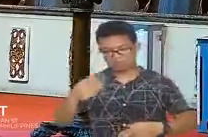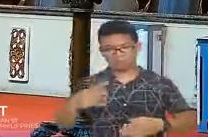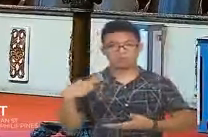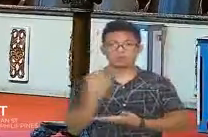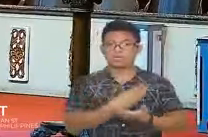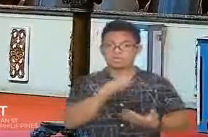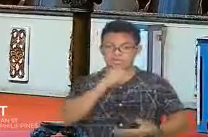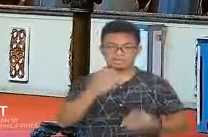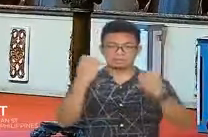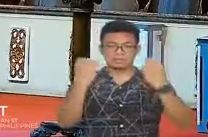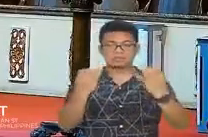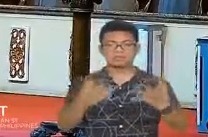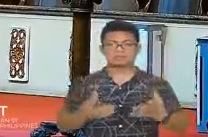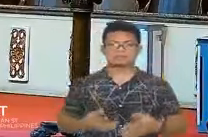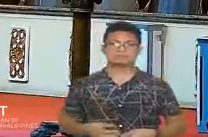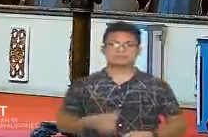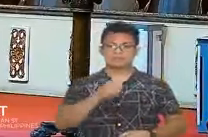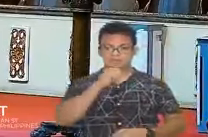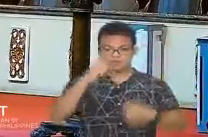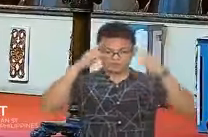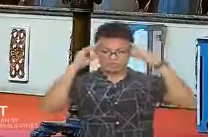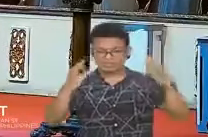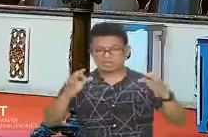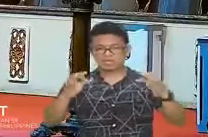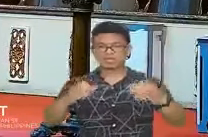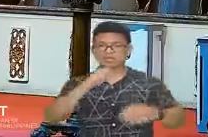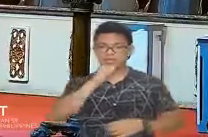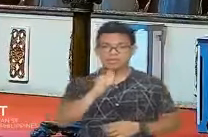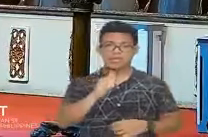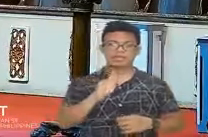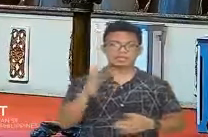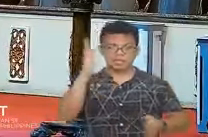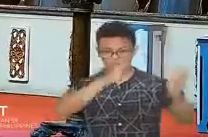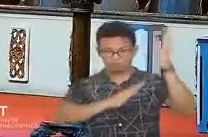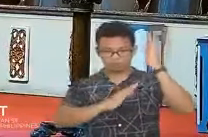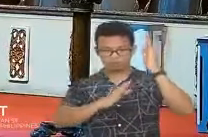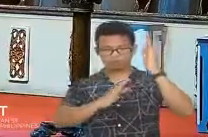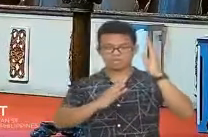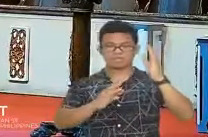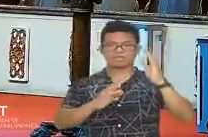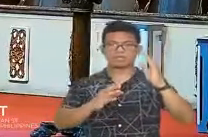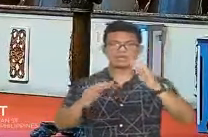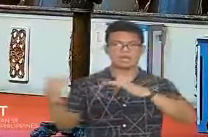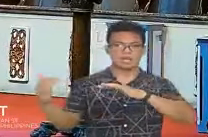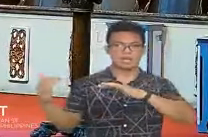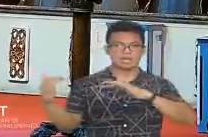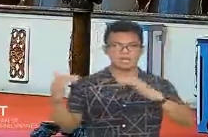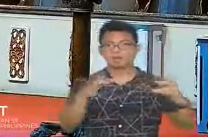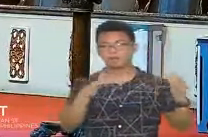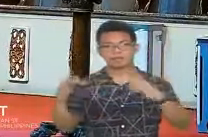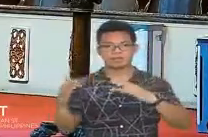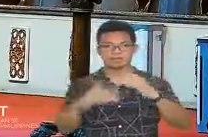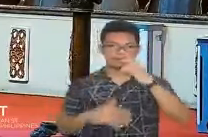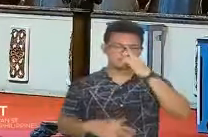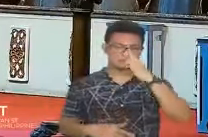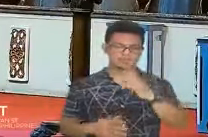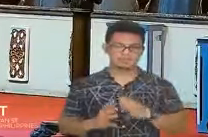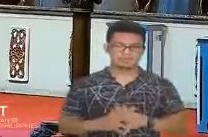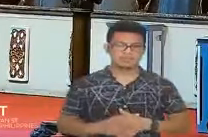Juan. Ayaw na lang tag-away. Total kining atong religion, tumutumo ra man ni.